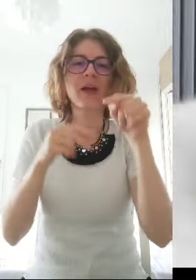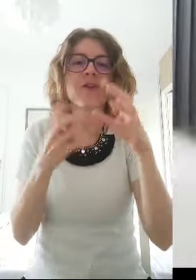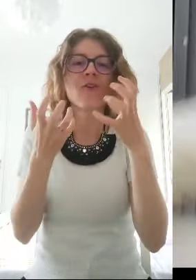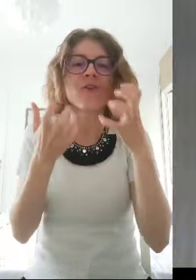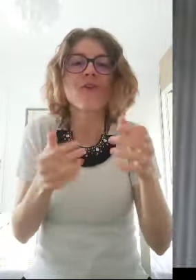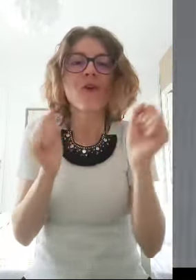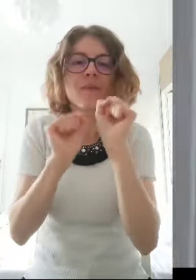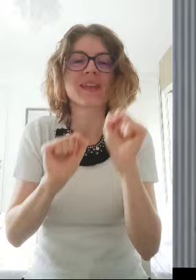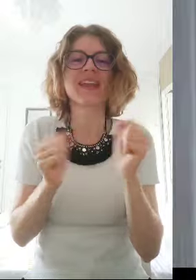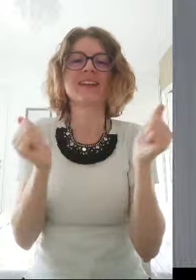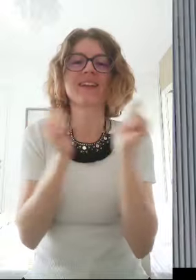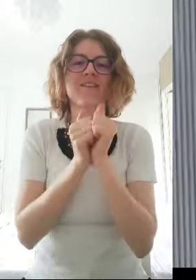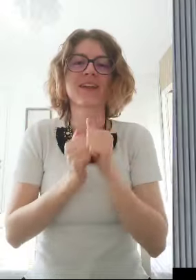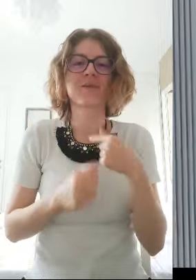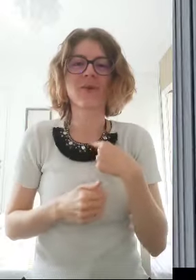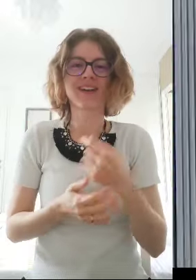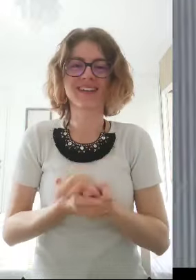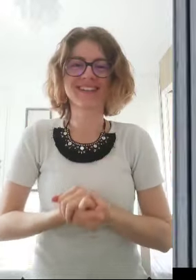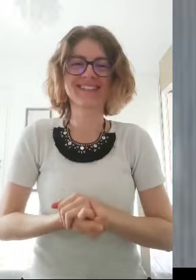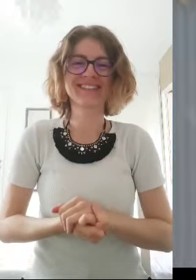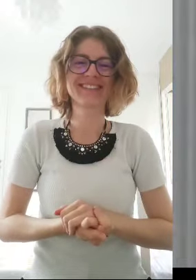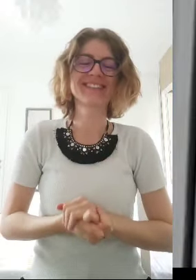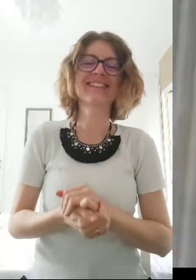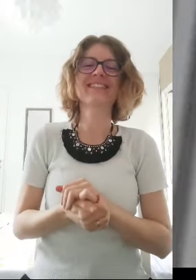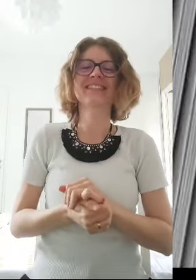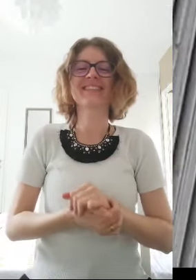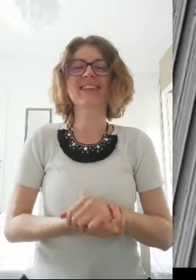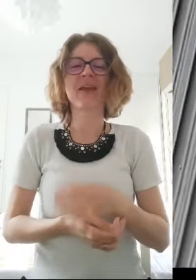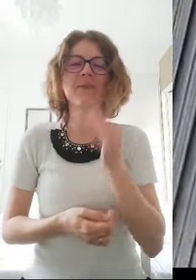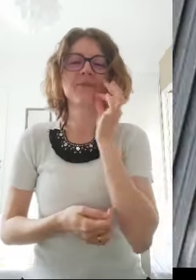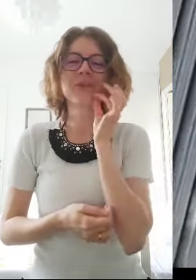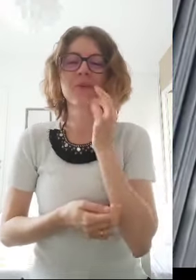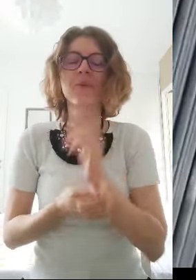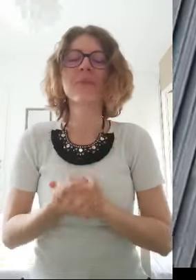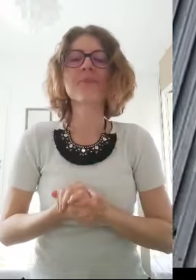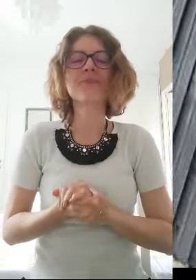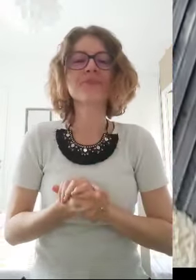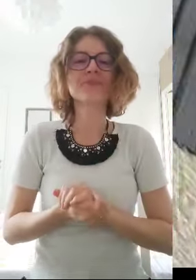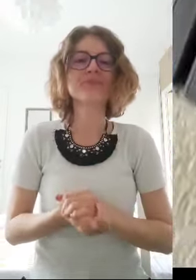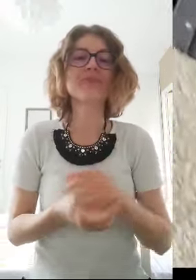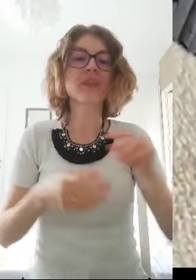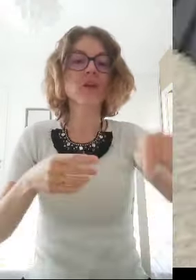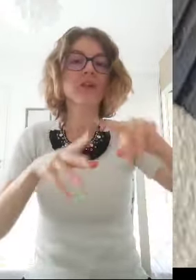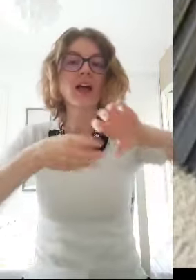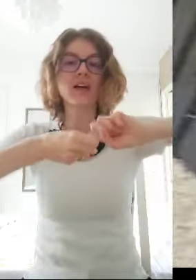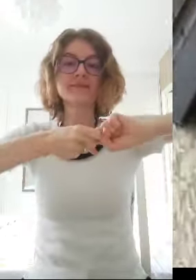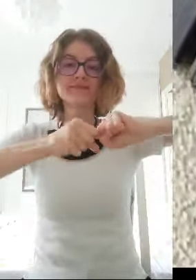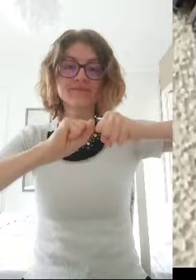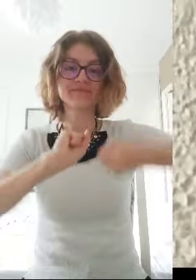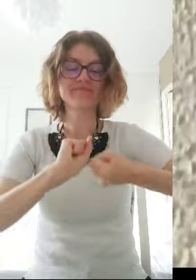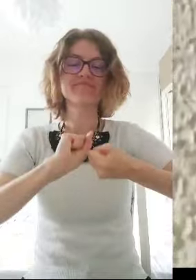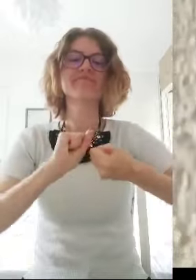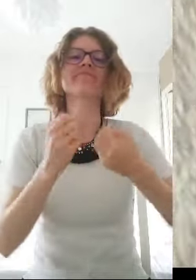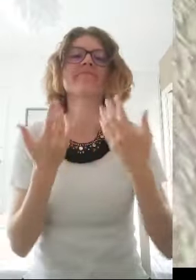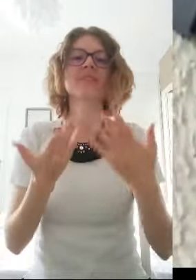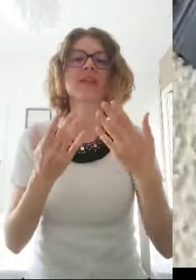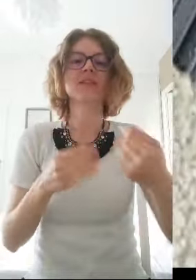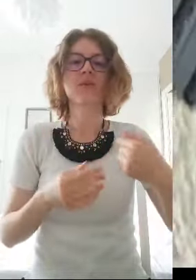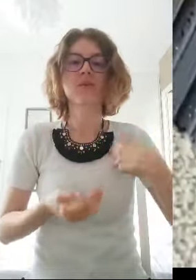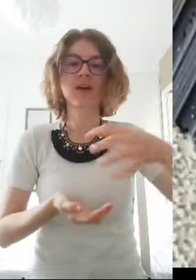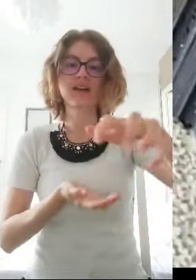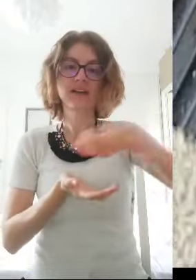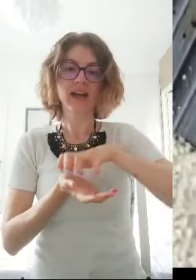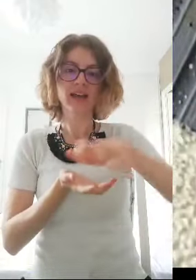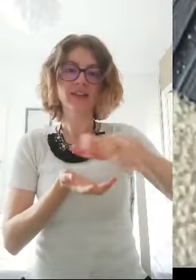veut faire le ménage avec nous. Non? Bon, tant pis. Donc, maintenant que c'est essoré, je vais essayer